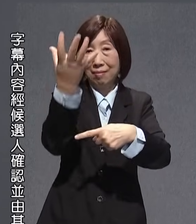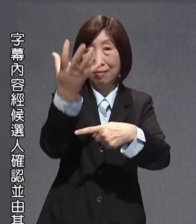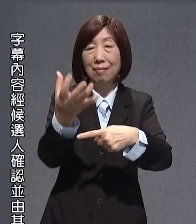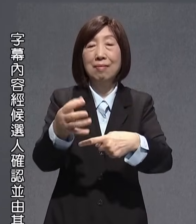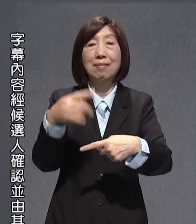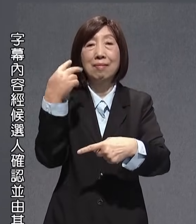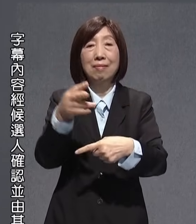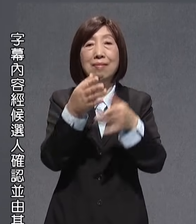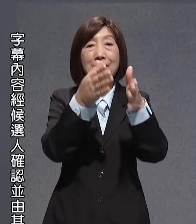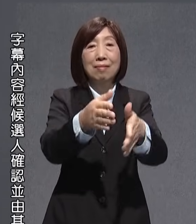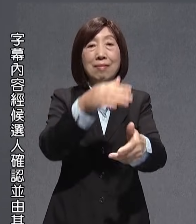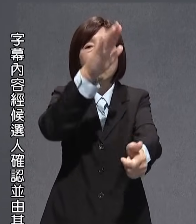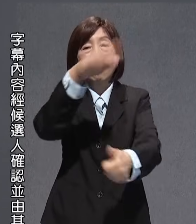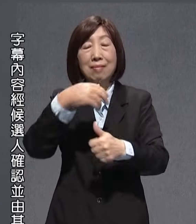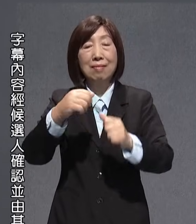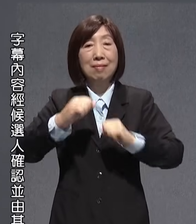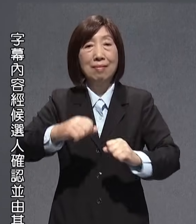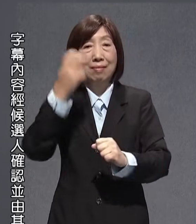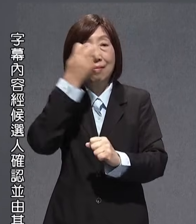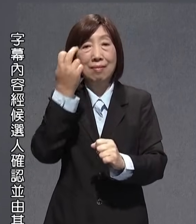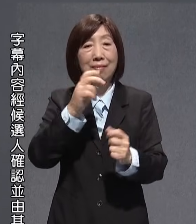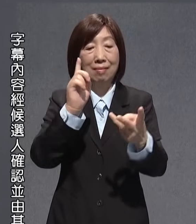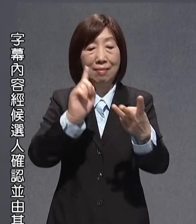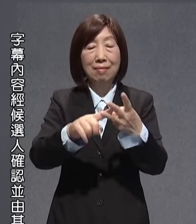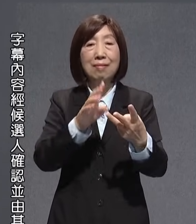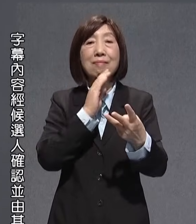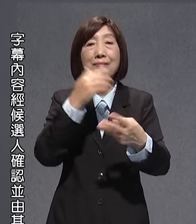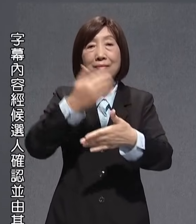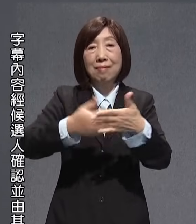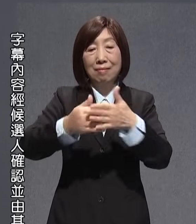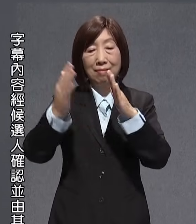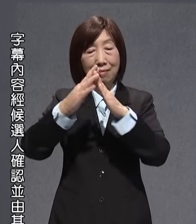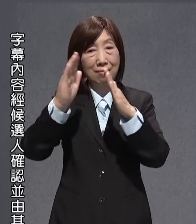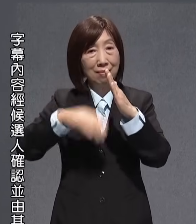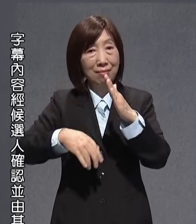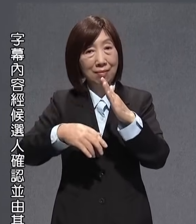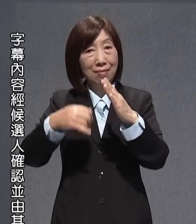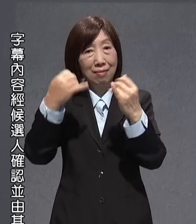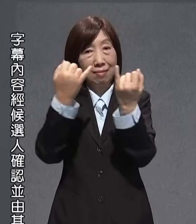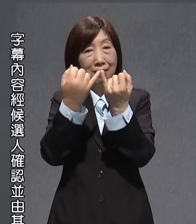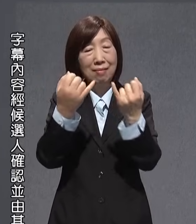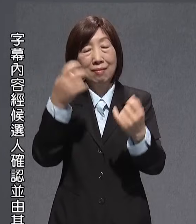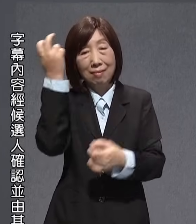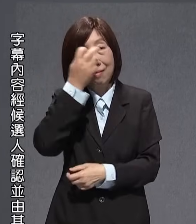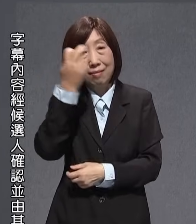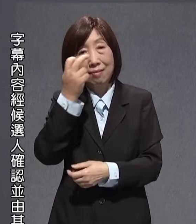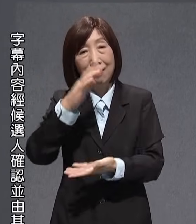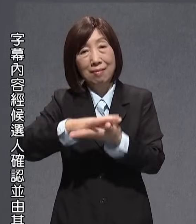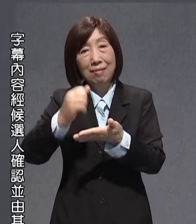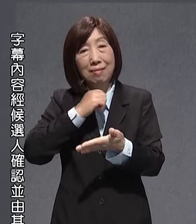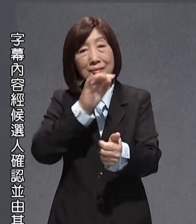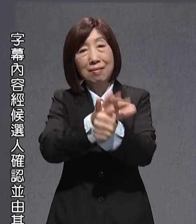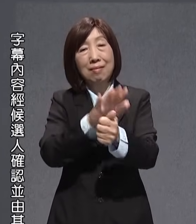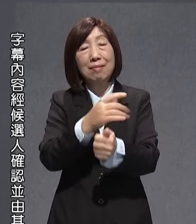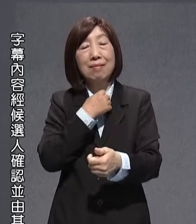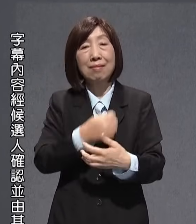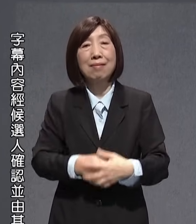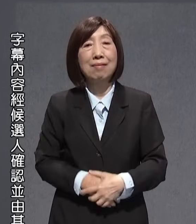扩大妇幼健康照护；第三个，减轻家庭照护的压力。第一